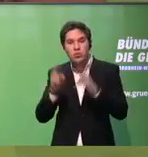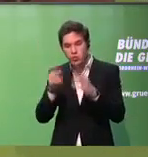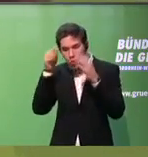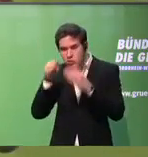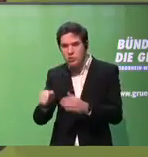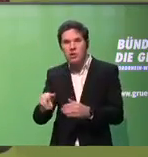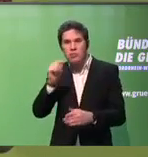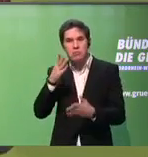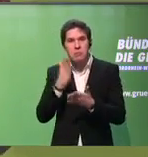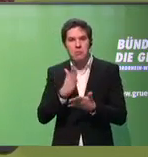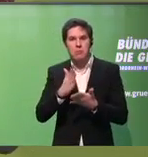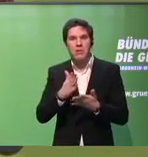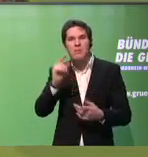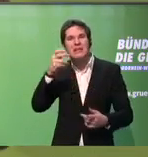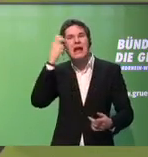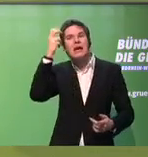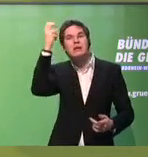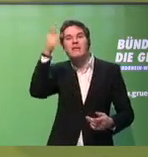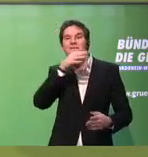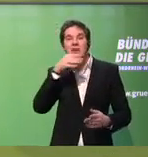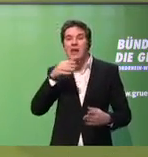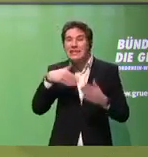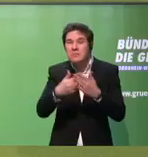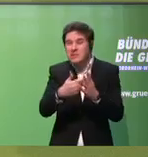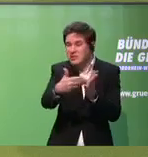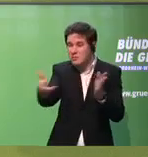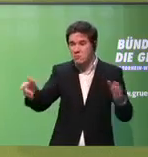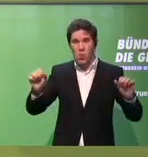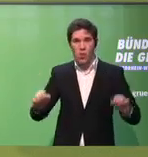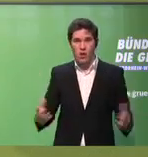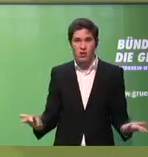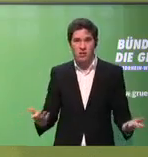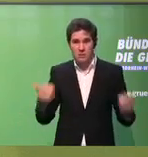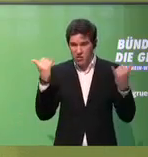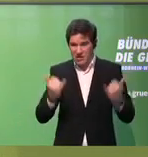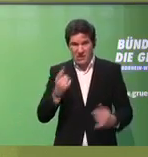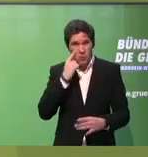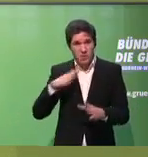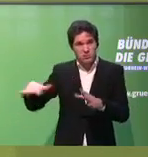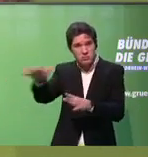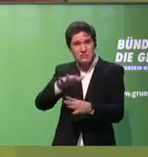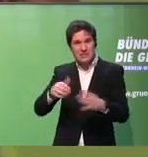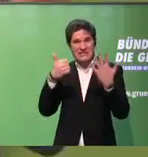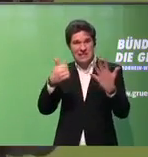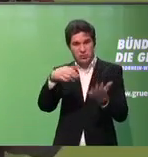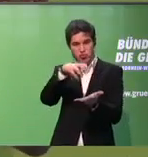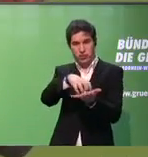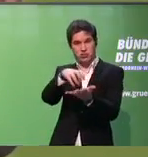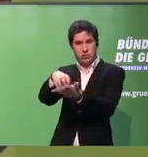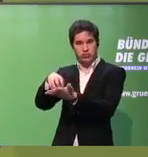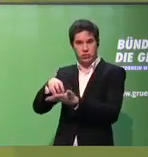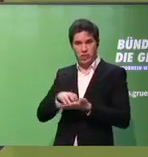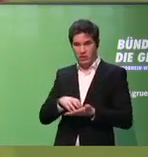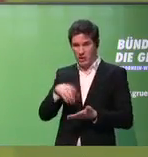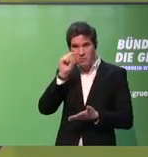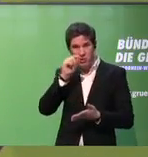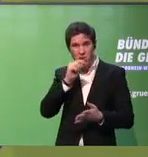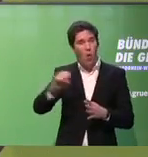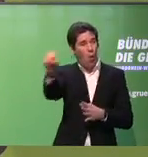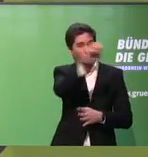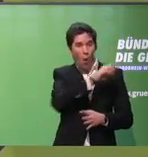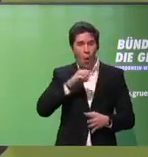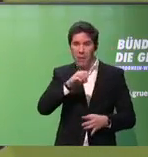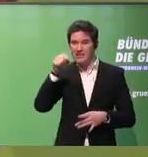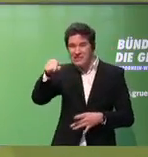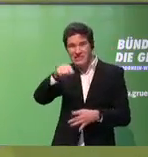und abstrakte Ideen gibt. In Polen liegen 6 der Städte, die in Europa, in ganz Europa die schlechteste